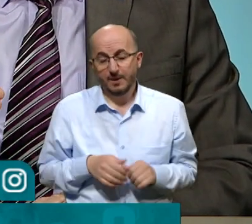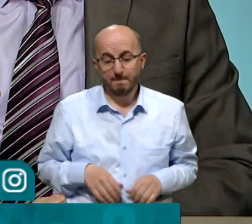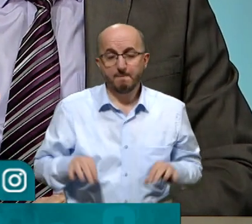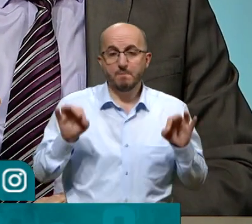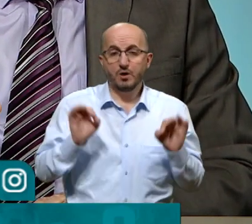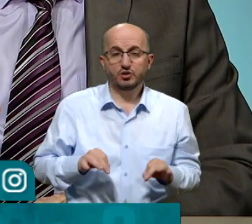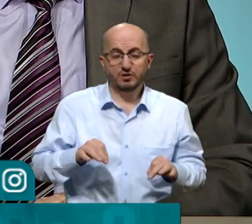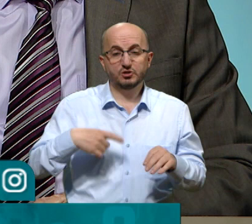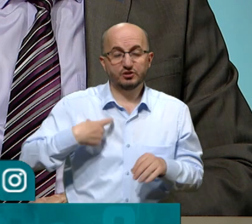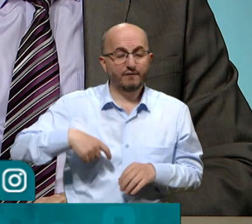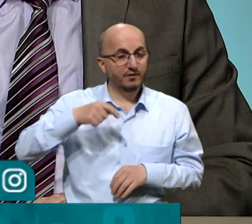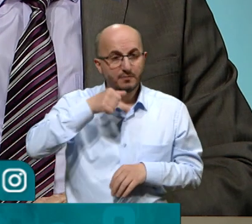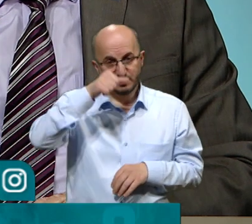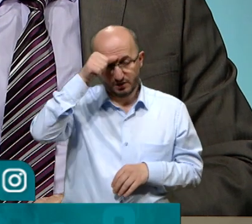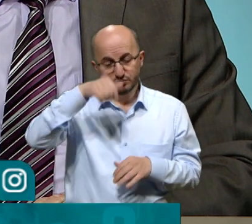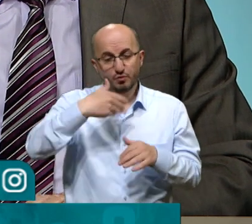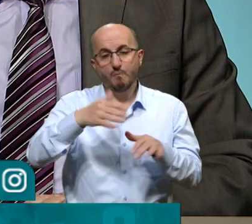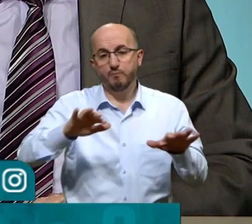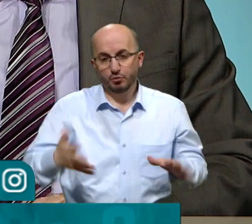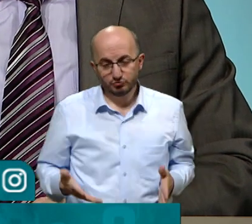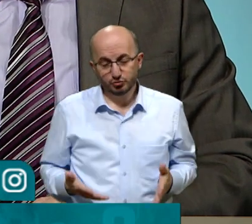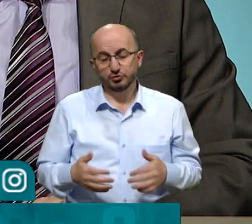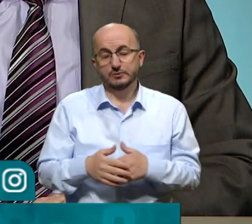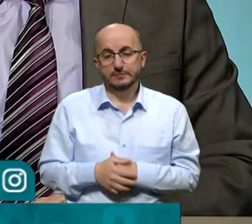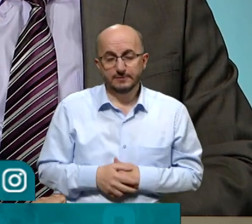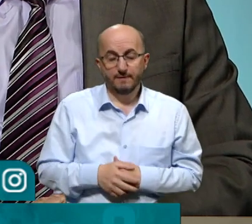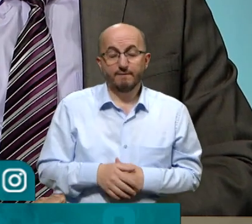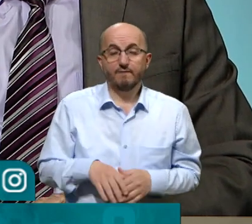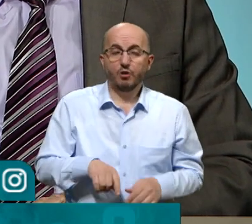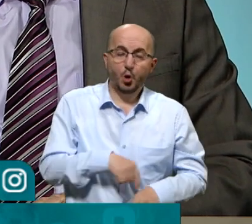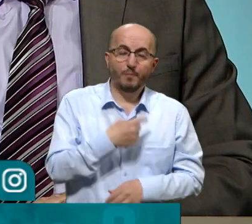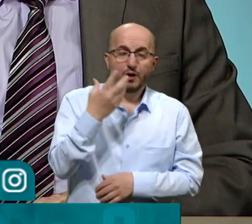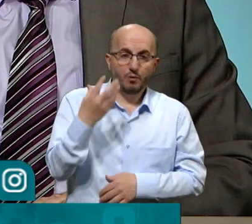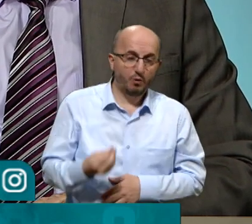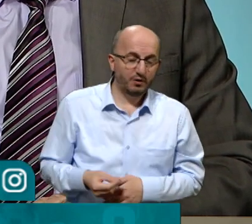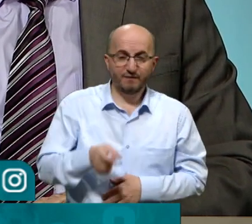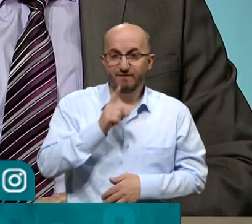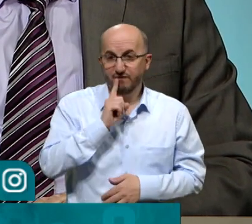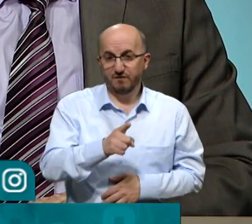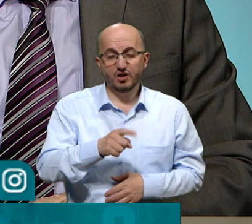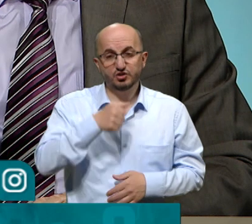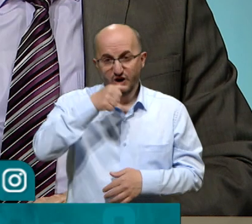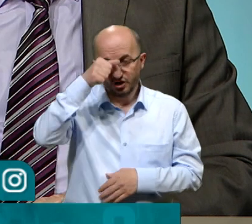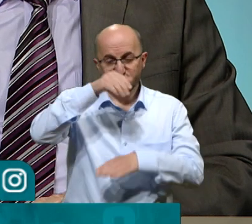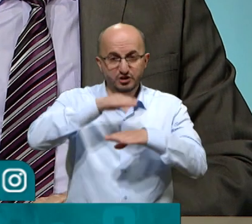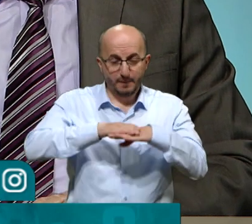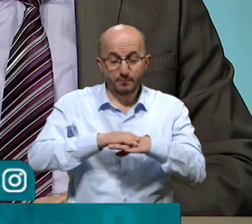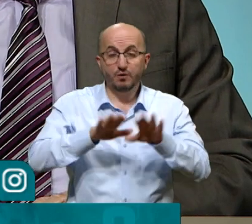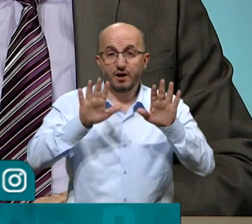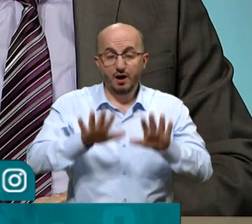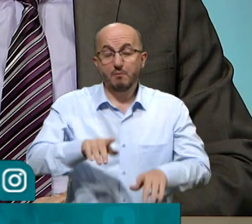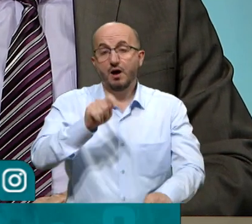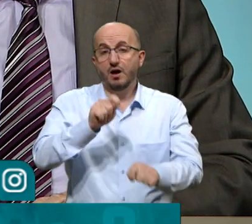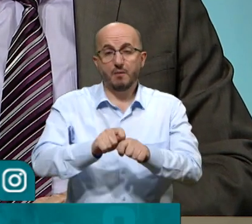başlamış Nafile bir Hatice bozmuş veyahutta normal olarak bir farz hac yapıyor ama